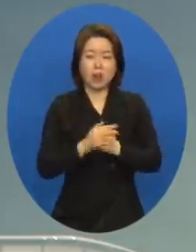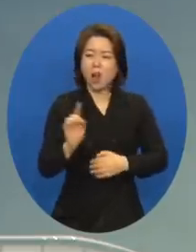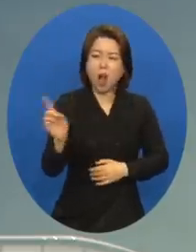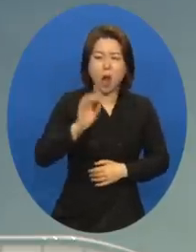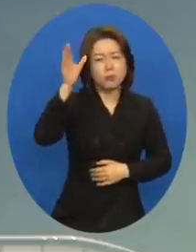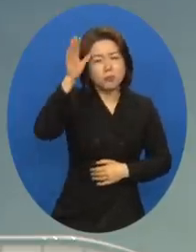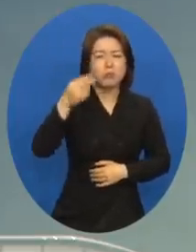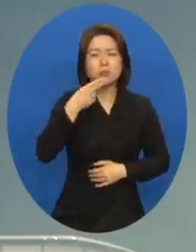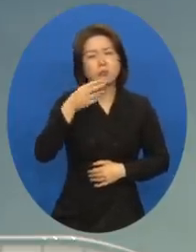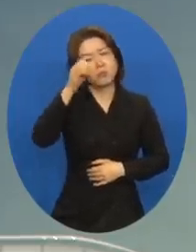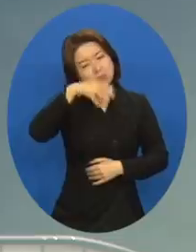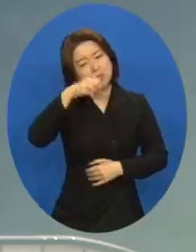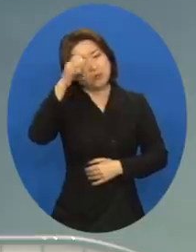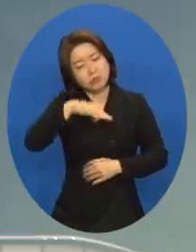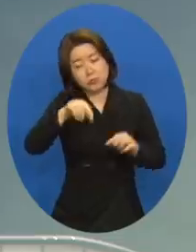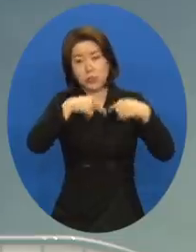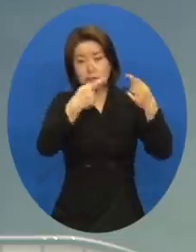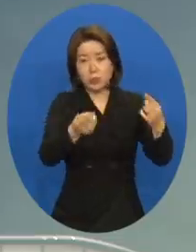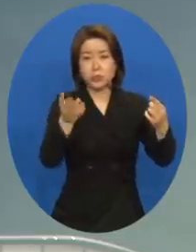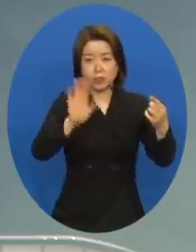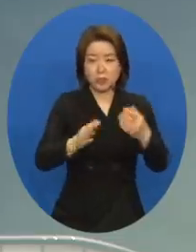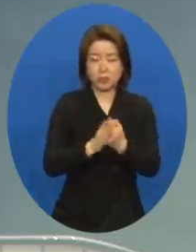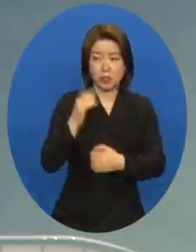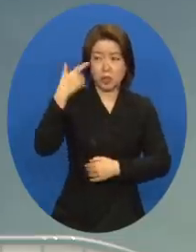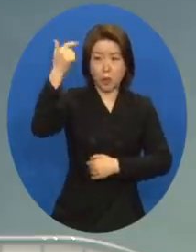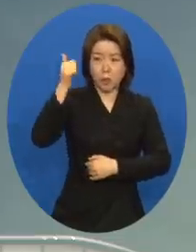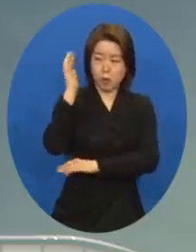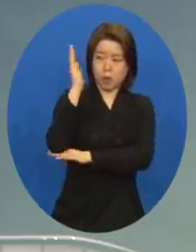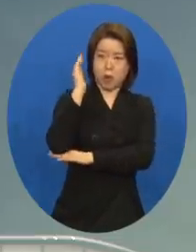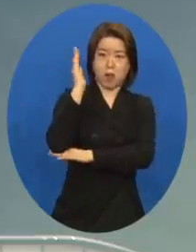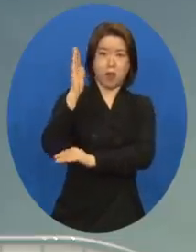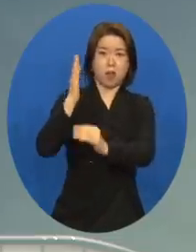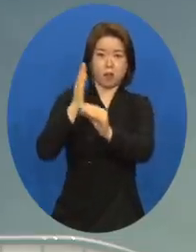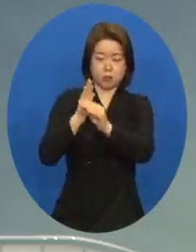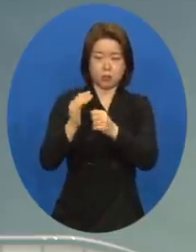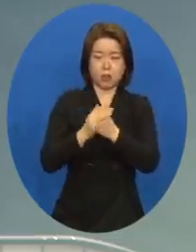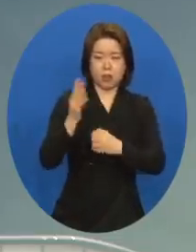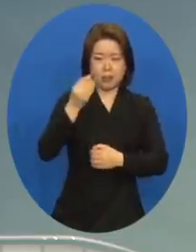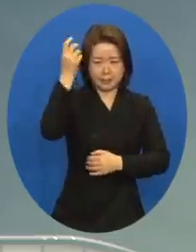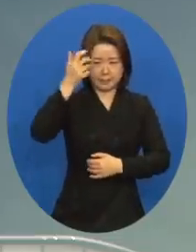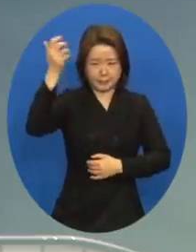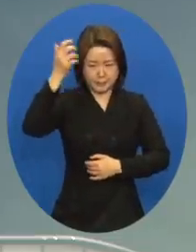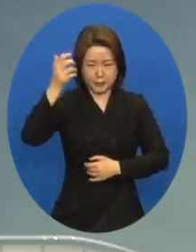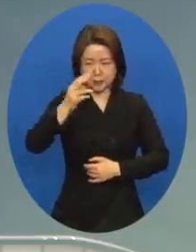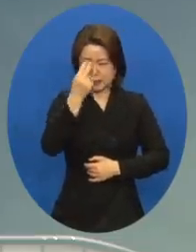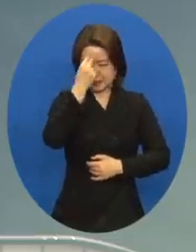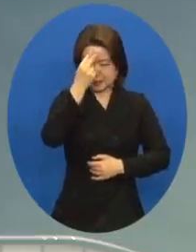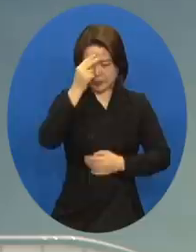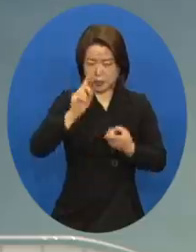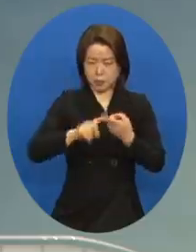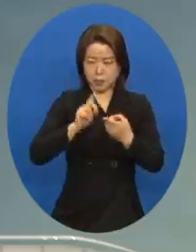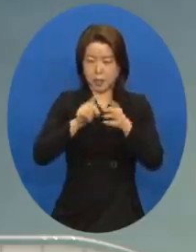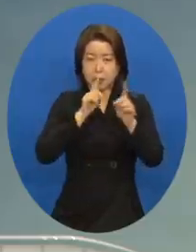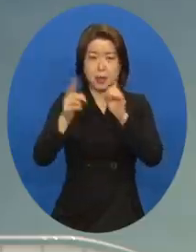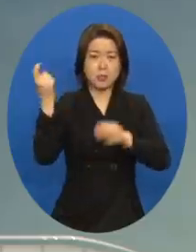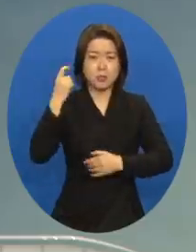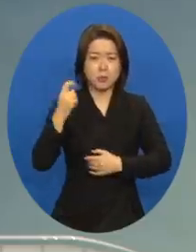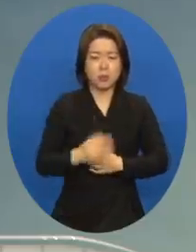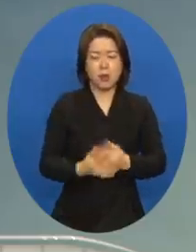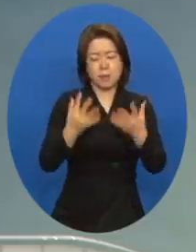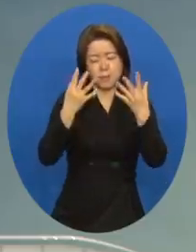없이 참석하였는데 목사님 설교 중에 성령의 근심에 대한 말씀을 듣고 얼마나